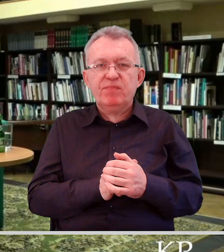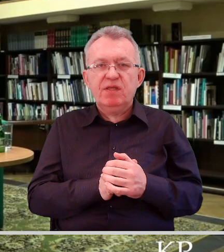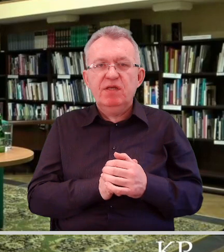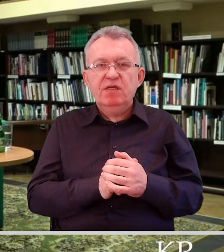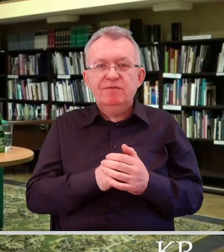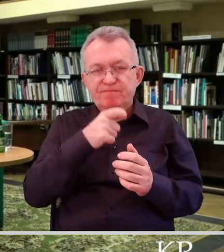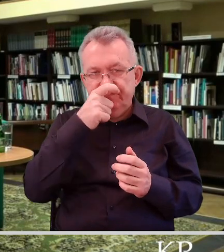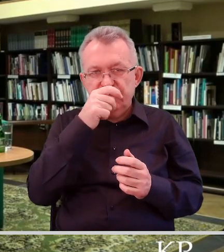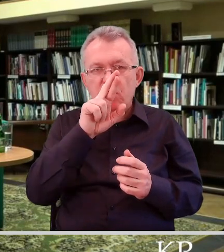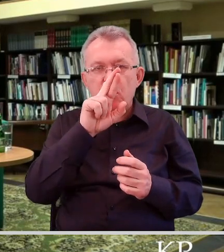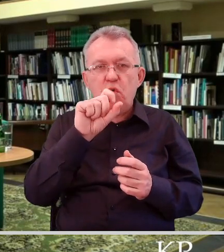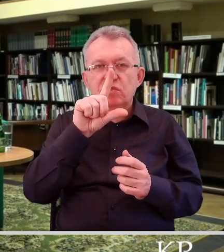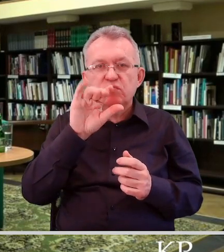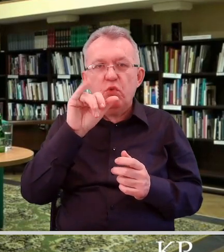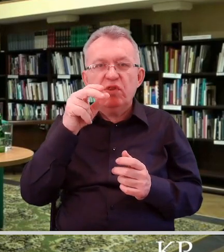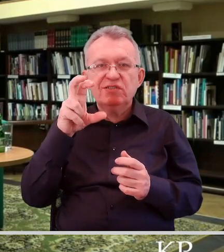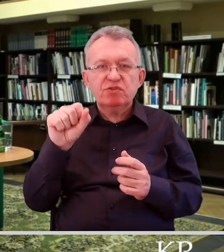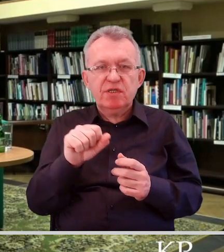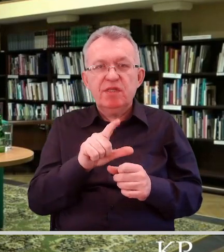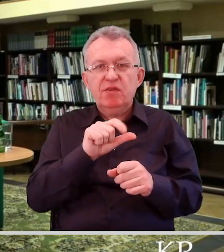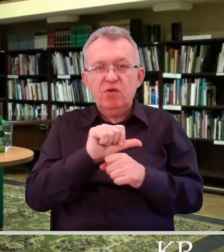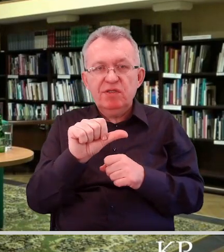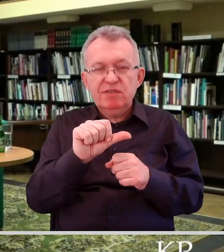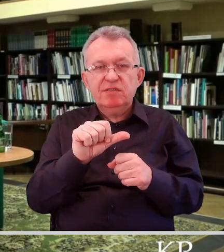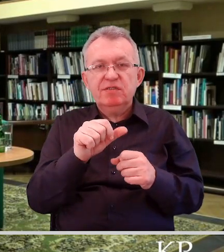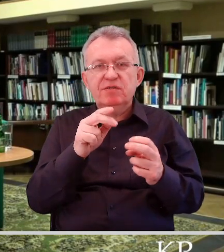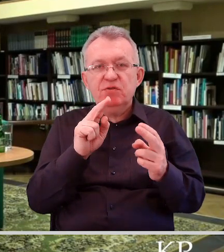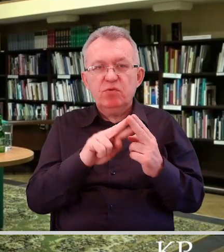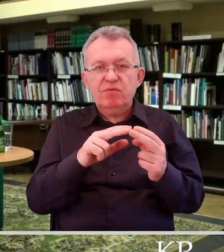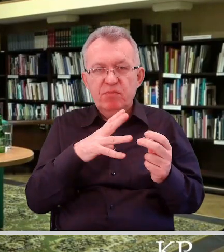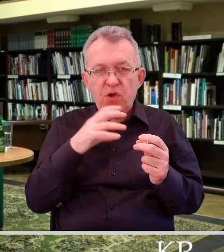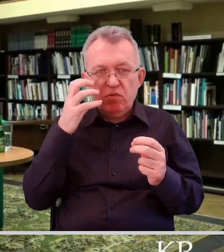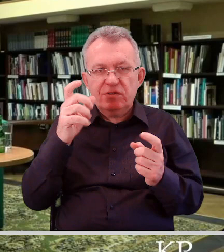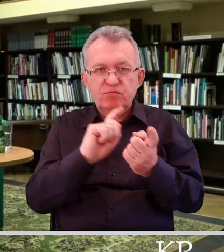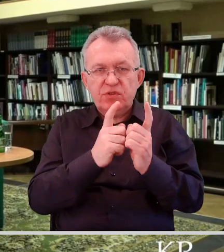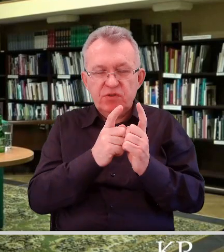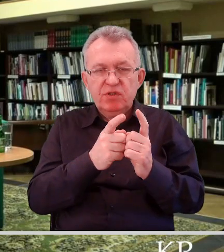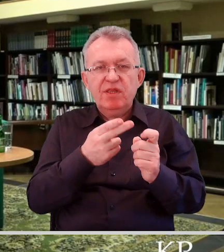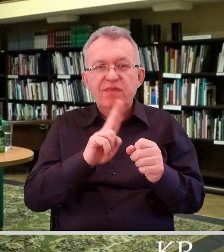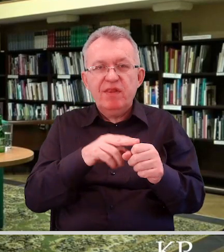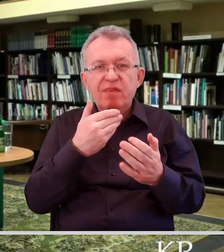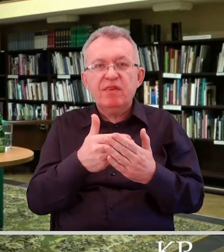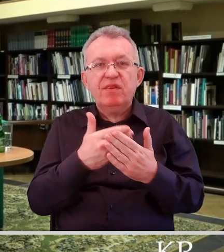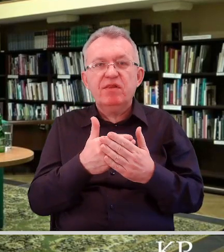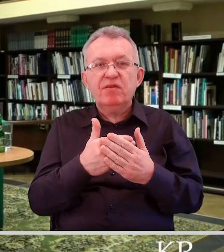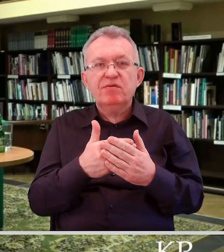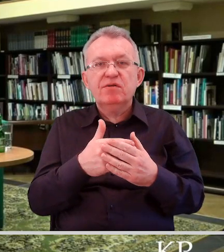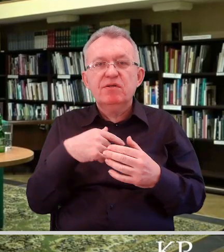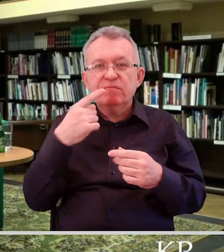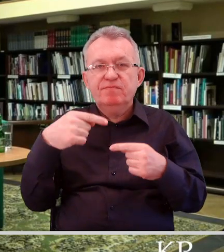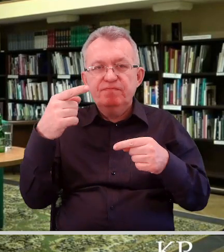Rozbójniczka, tak jak próbowałam to zdefiniować teraz podczas spotkań autorskich, które między innymi dlatego właśnie z taką